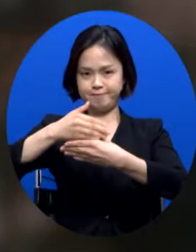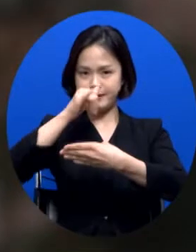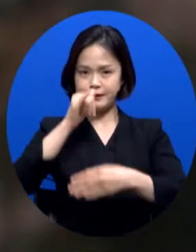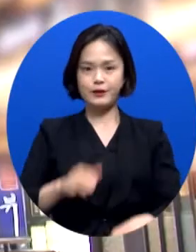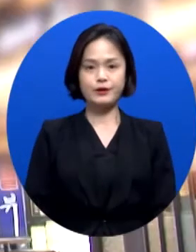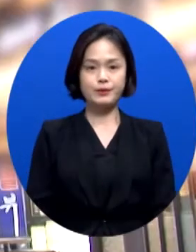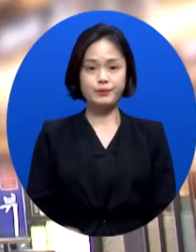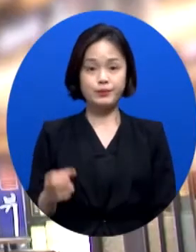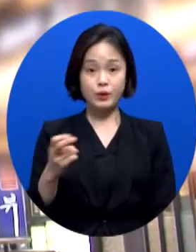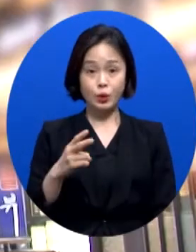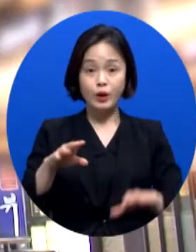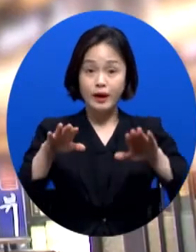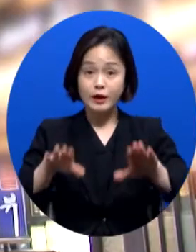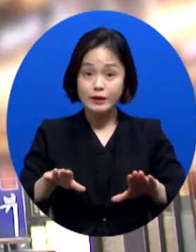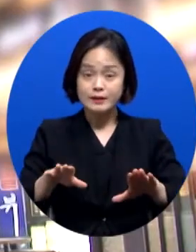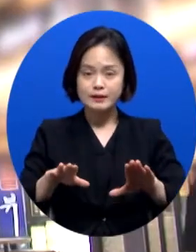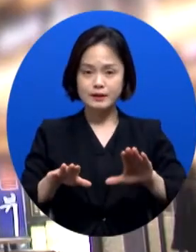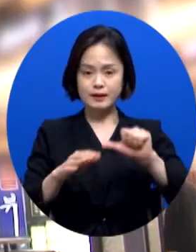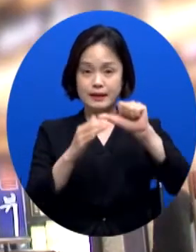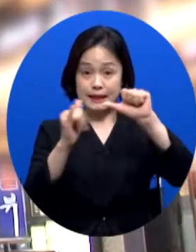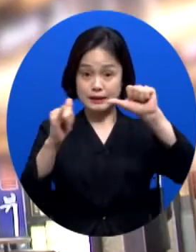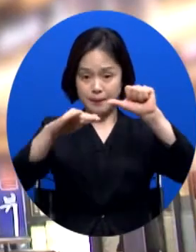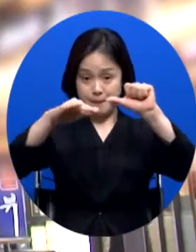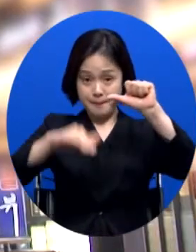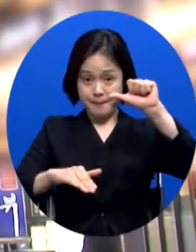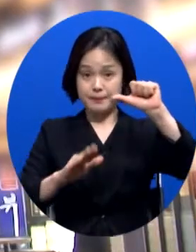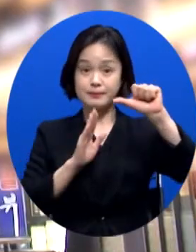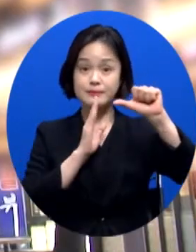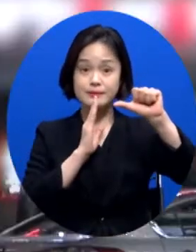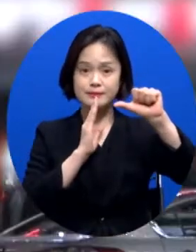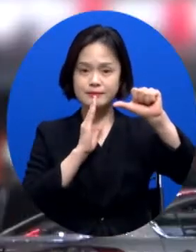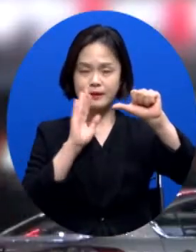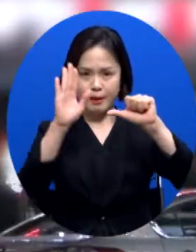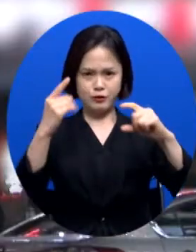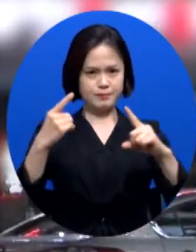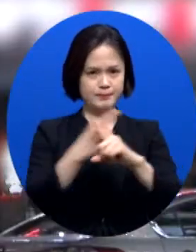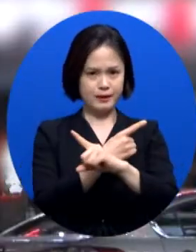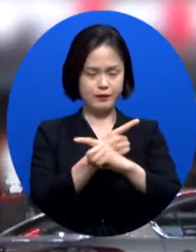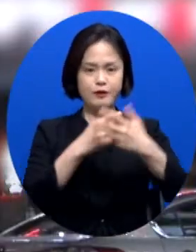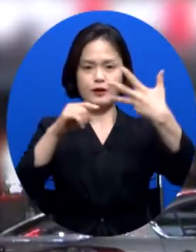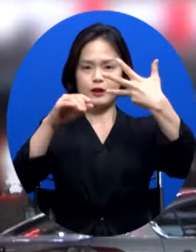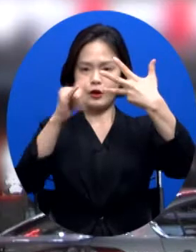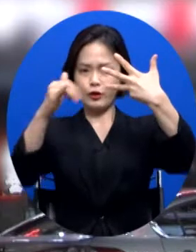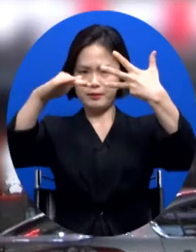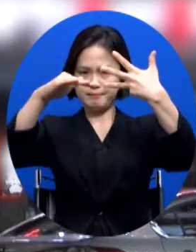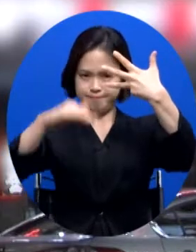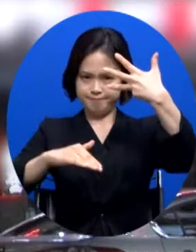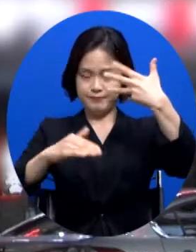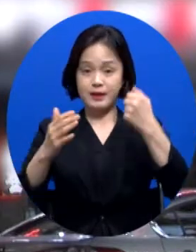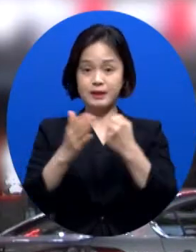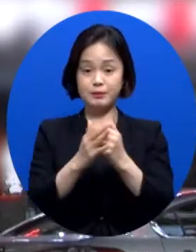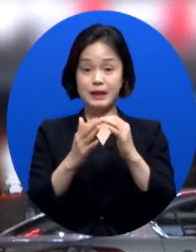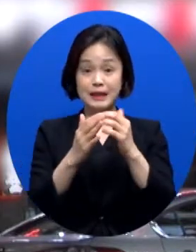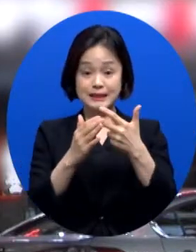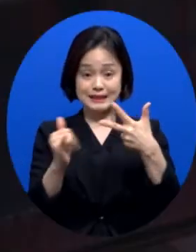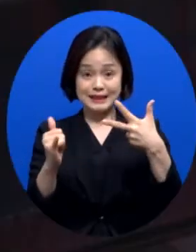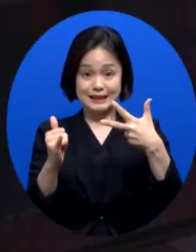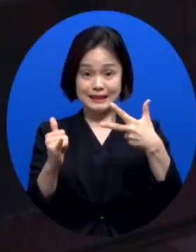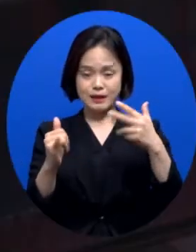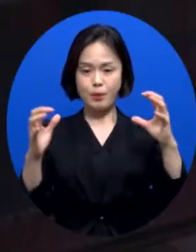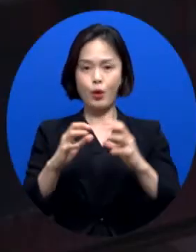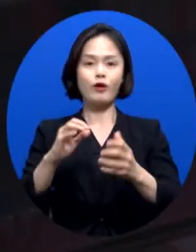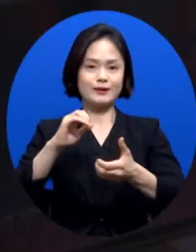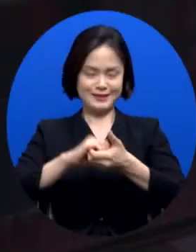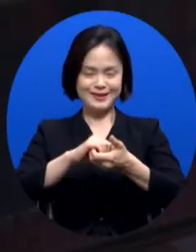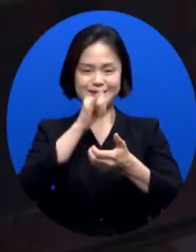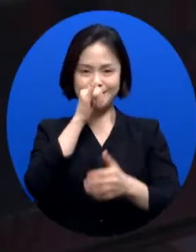기준이 현재 5명에서 9명까지로 확대돼 8명까지 모이는 것도 가능해질 전망입니다. 아. 예. 정부는 새